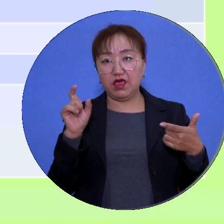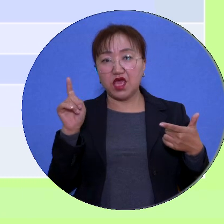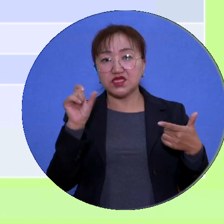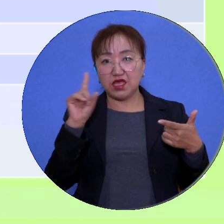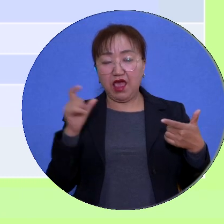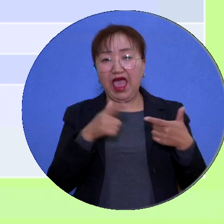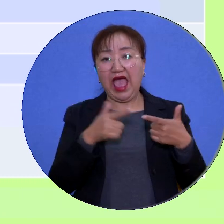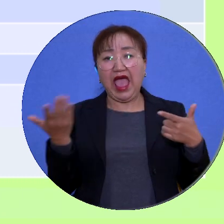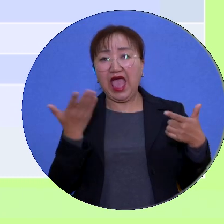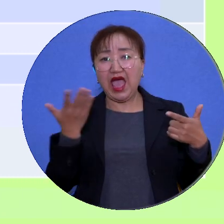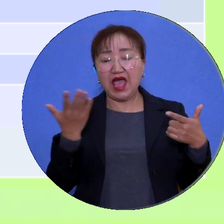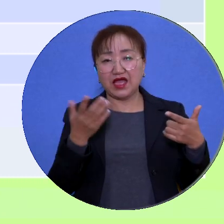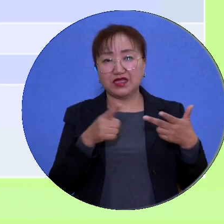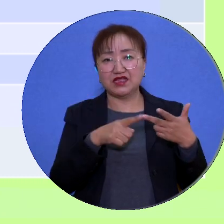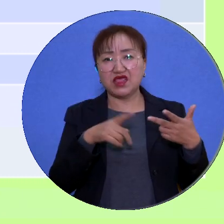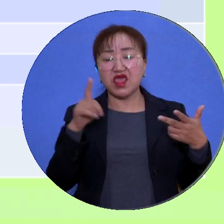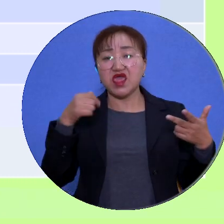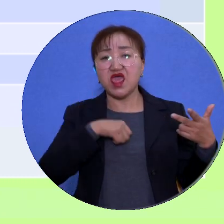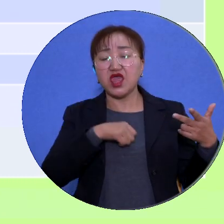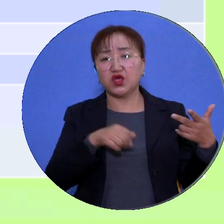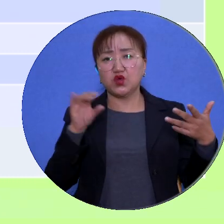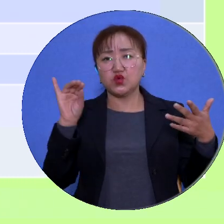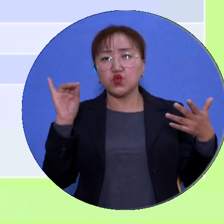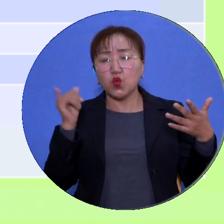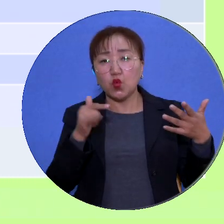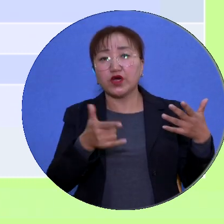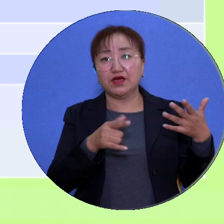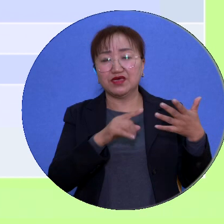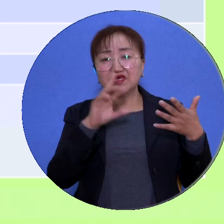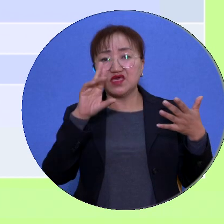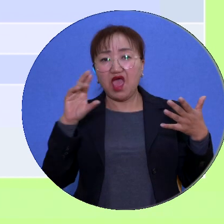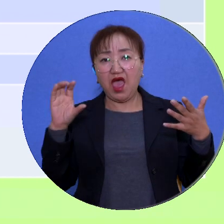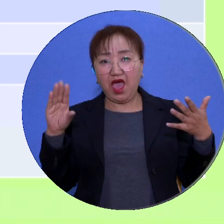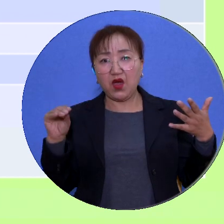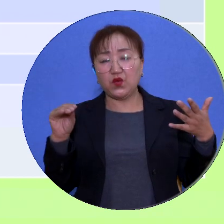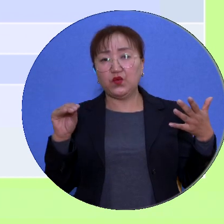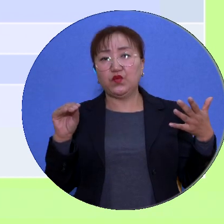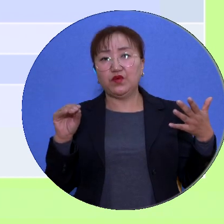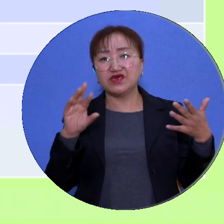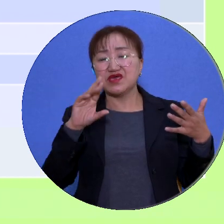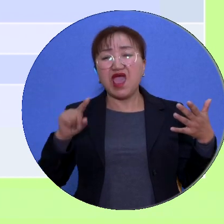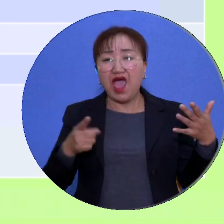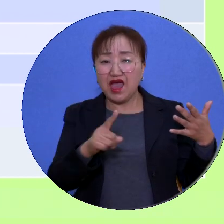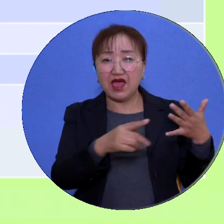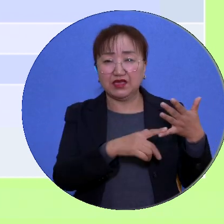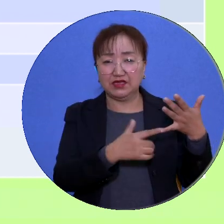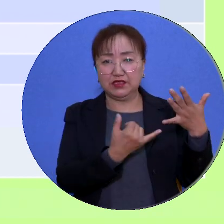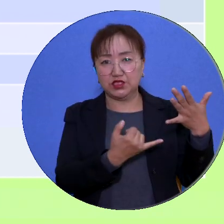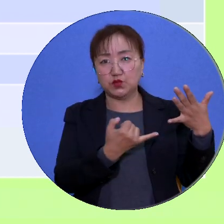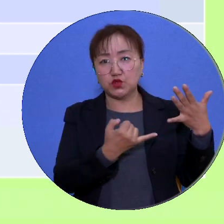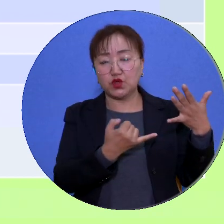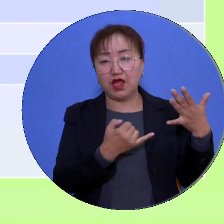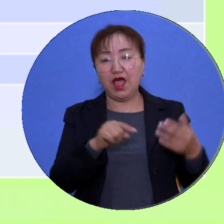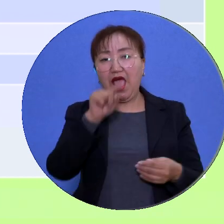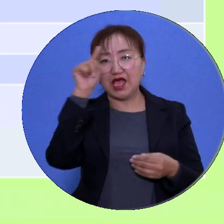བསུ སྱུང ཁག ཁག ཁག ཁྱུང དེད. དོ གལ ཀདིག པ དགས ནས པལ